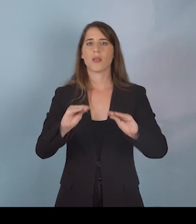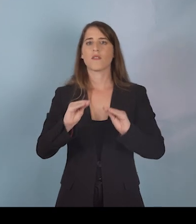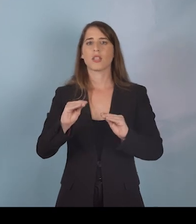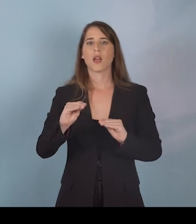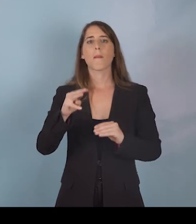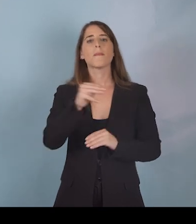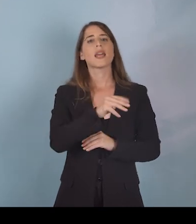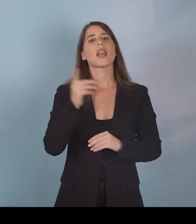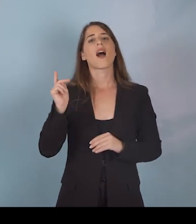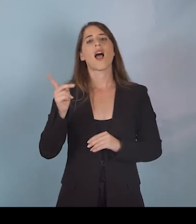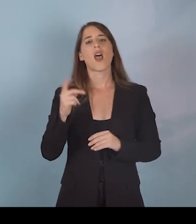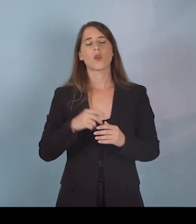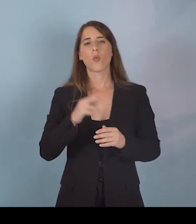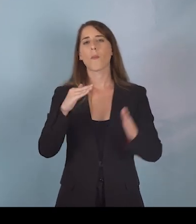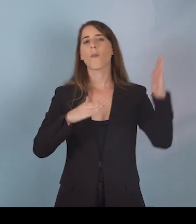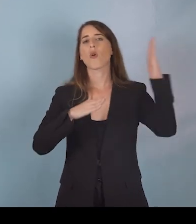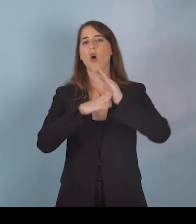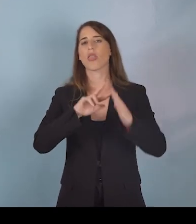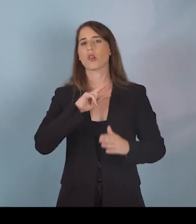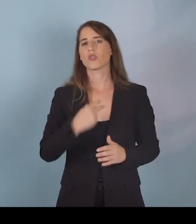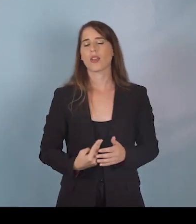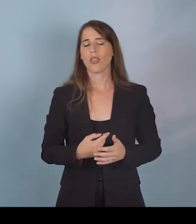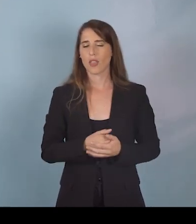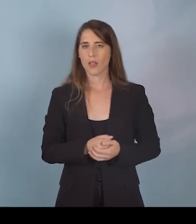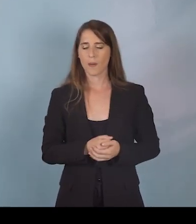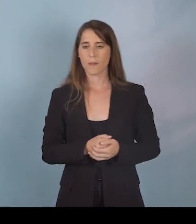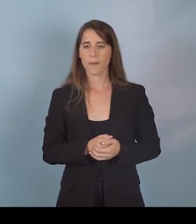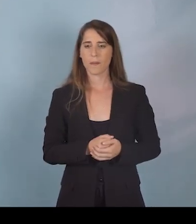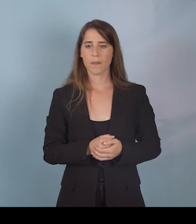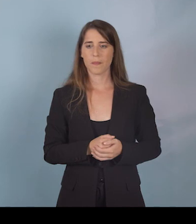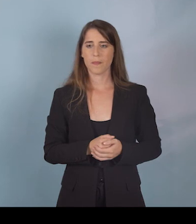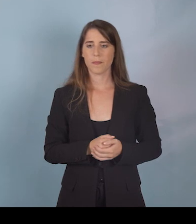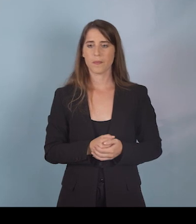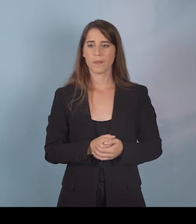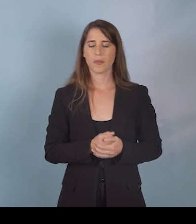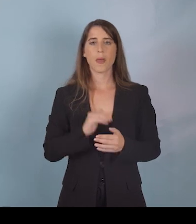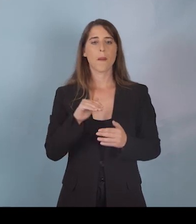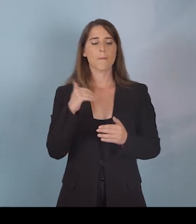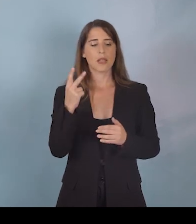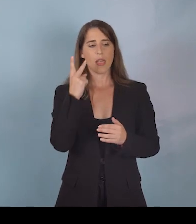Όπου πάλι η εκπαιδεύτρια ήταν η Μαρίνα Ιγαλανού και είχα την τιμή να είμαι και εγώ μαζί της.